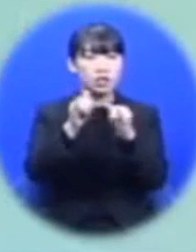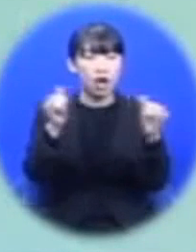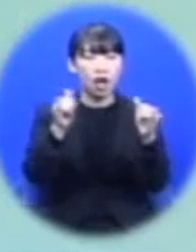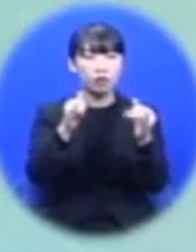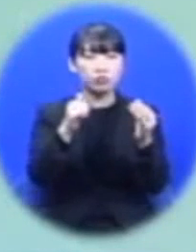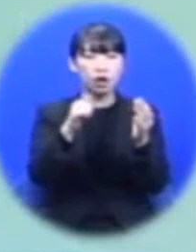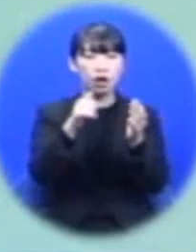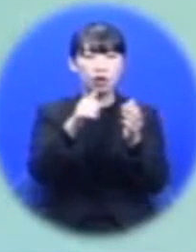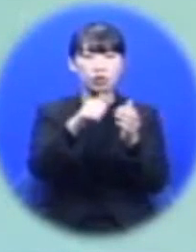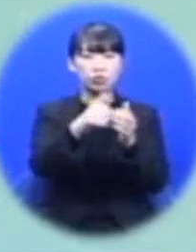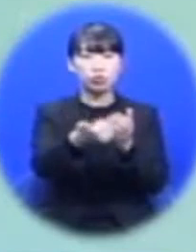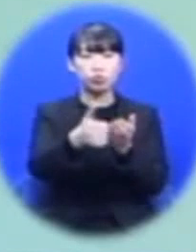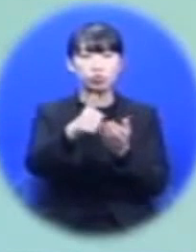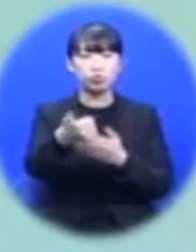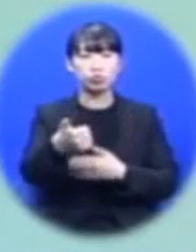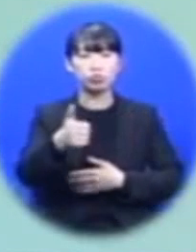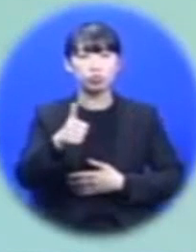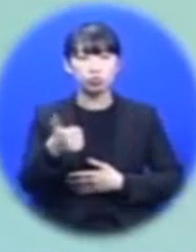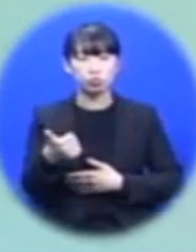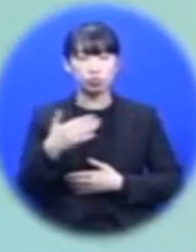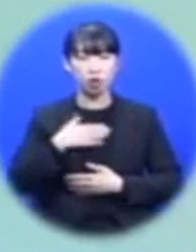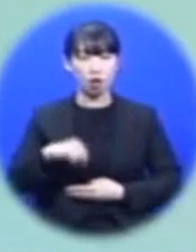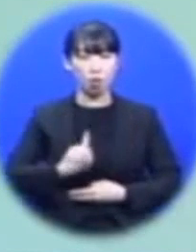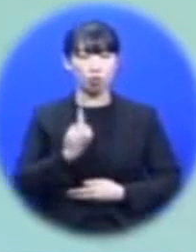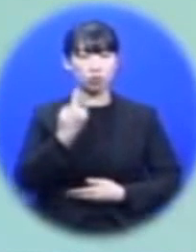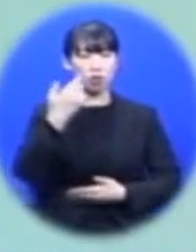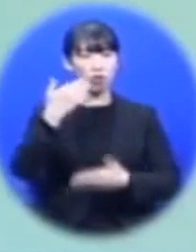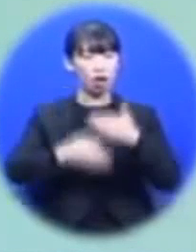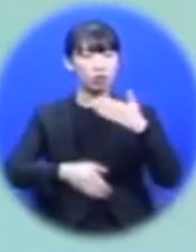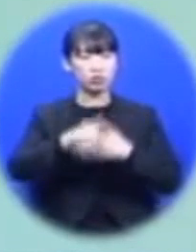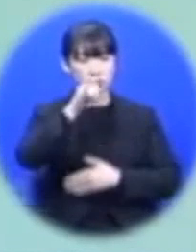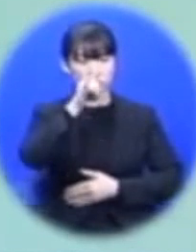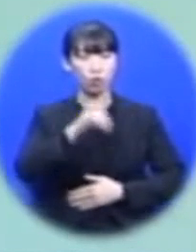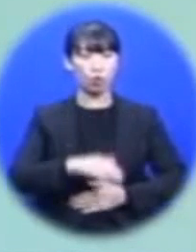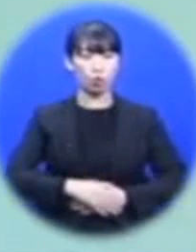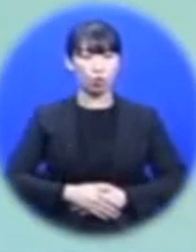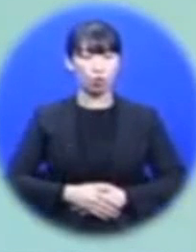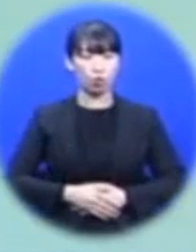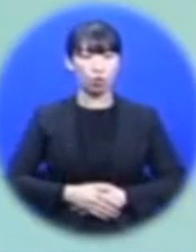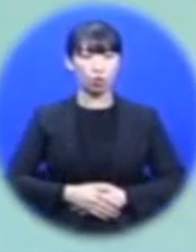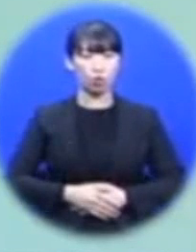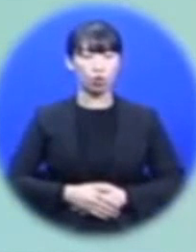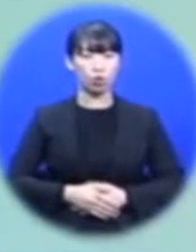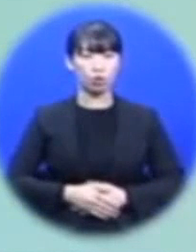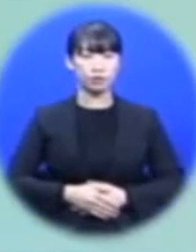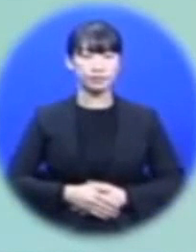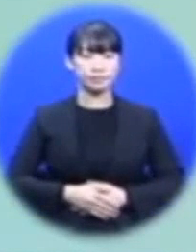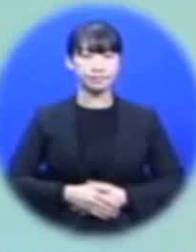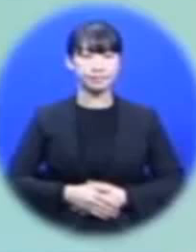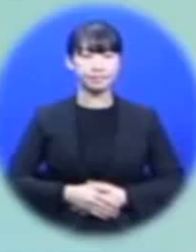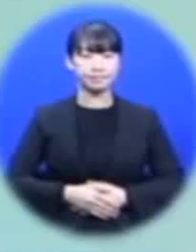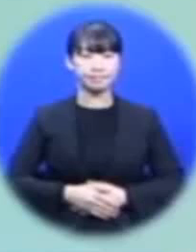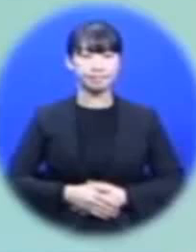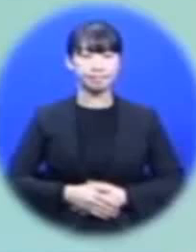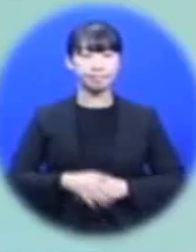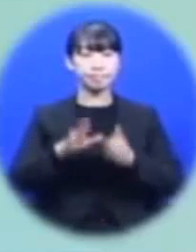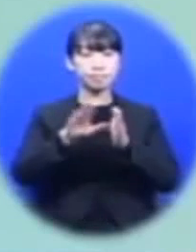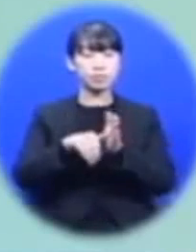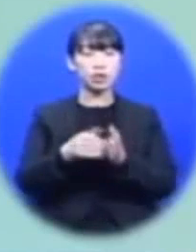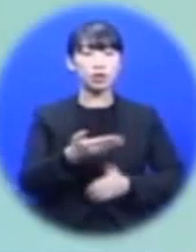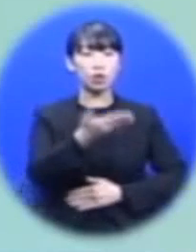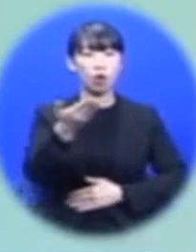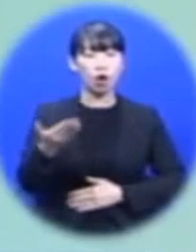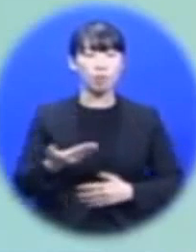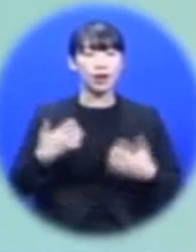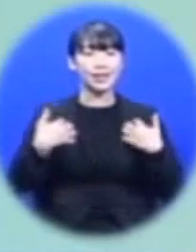나 혼자만 남을 때가 옵니다 그 자 있을 때가 있 그때 여러분은 무슨